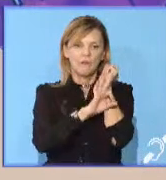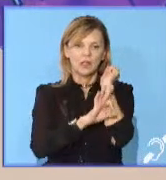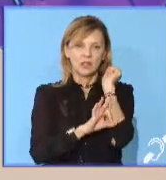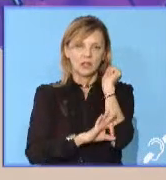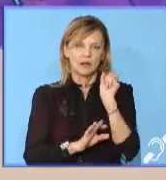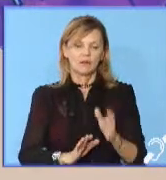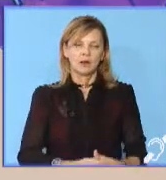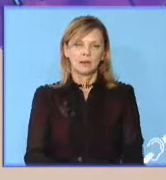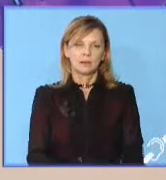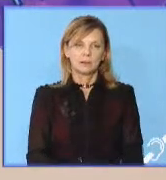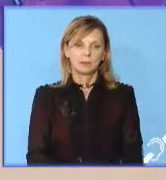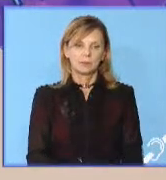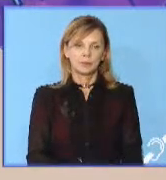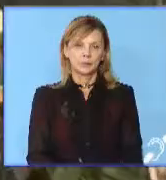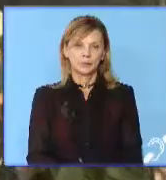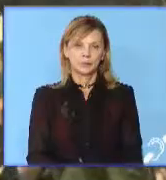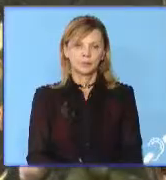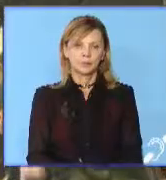vie.